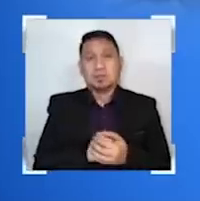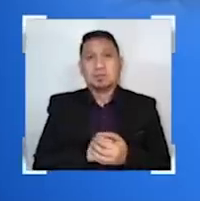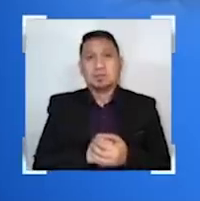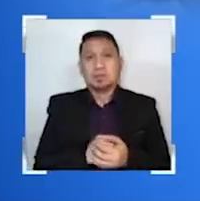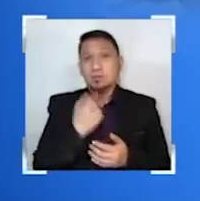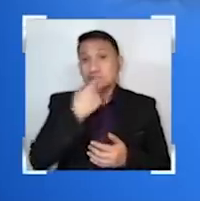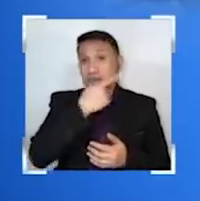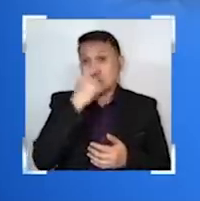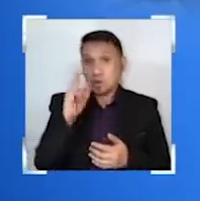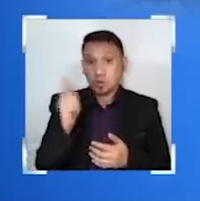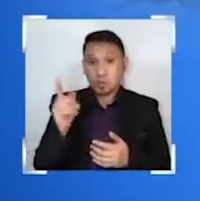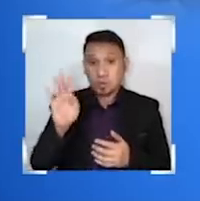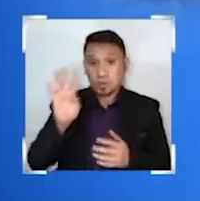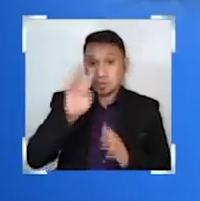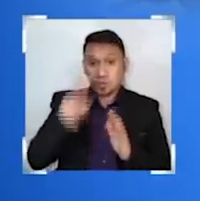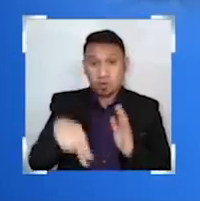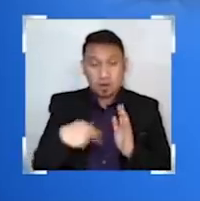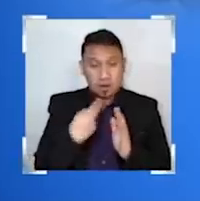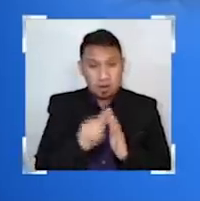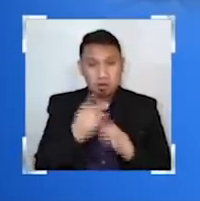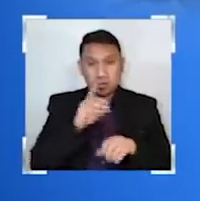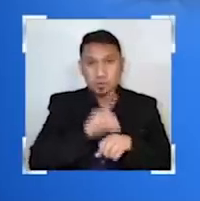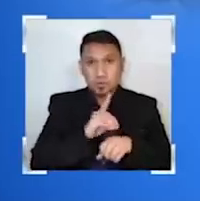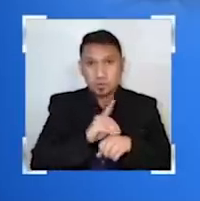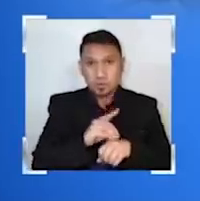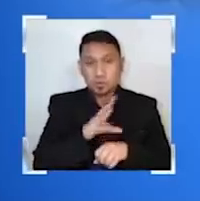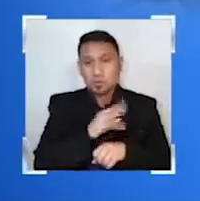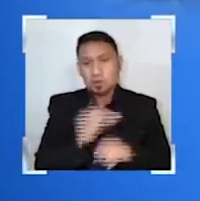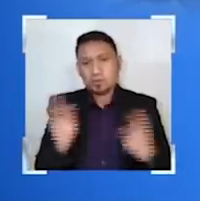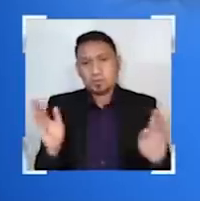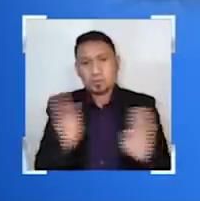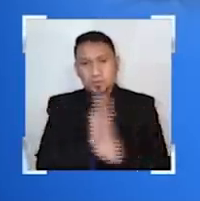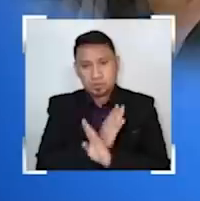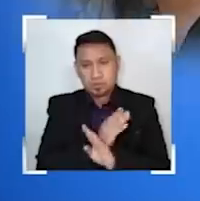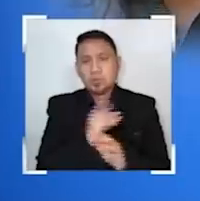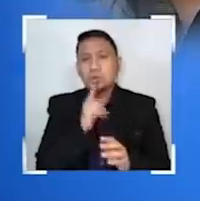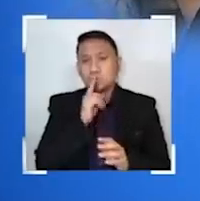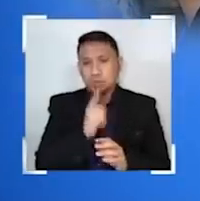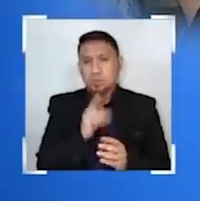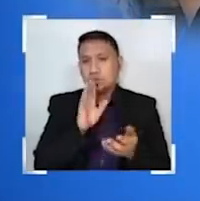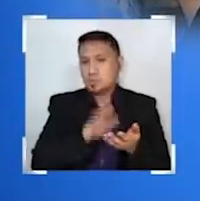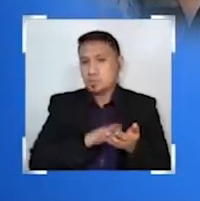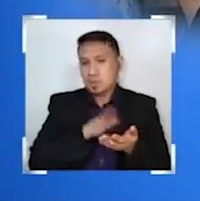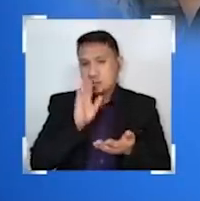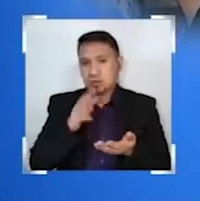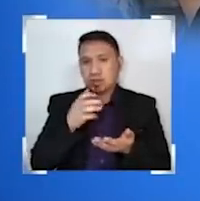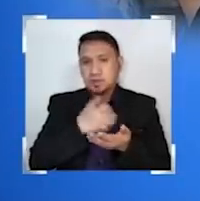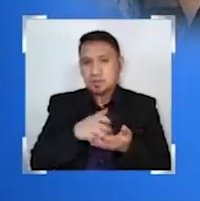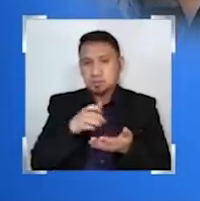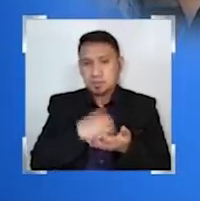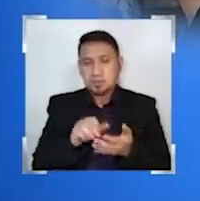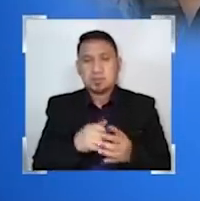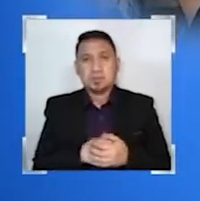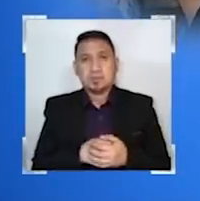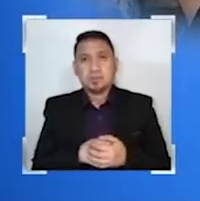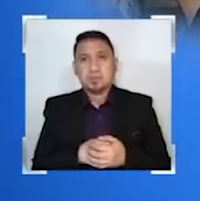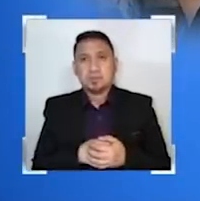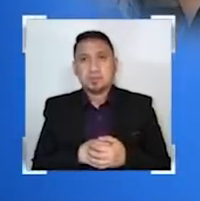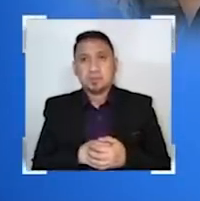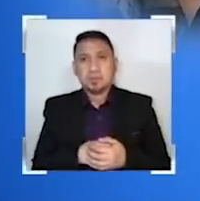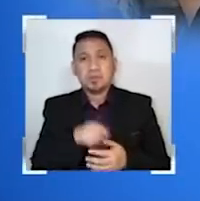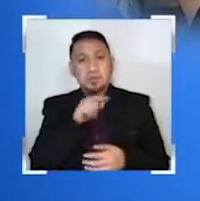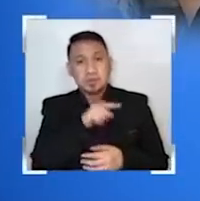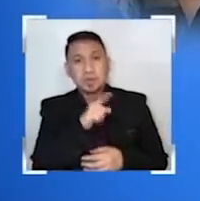24-hour nag-duty yan, dalawang shift. So medyo malaki talaga yung halaga. He denied, but effectively, he also admitted